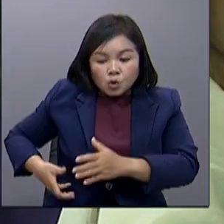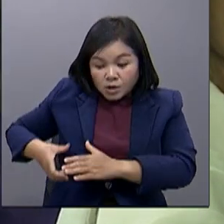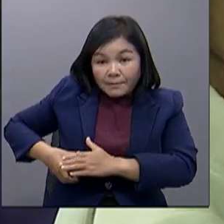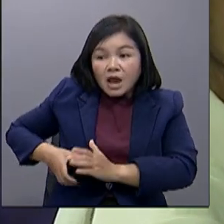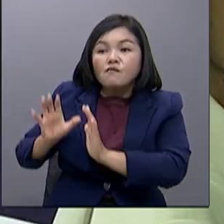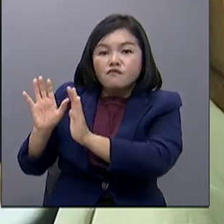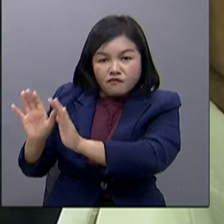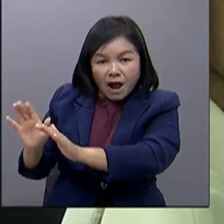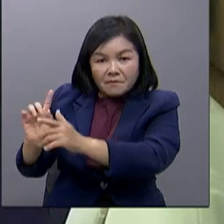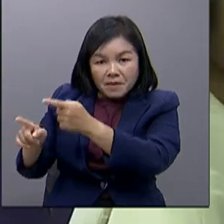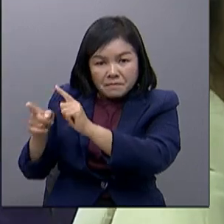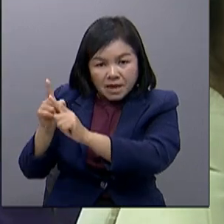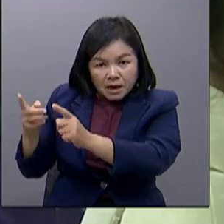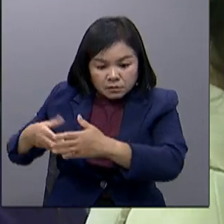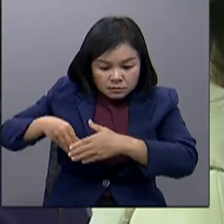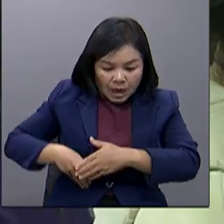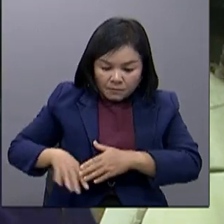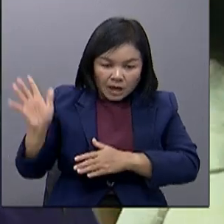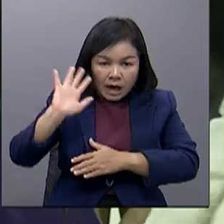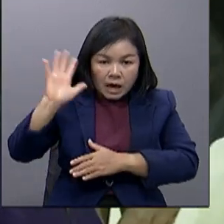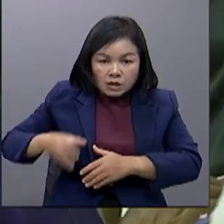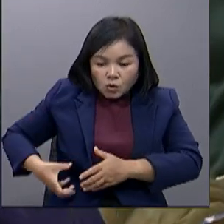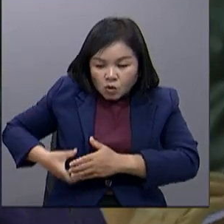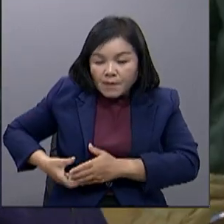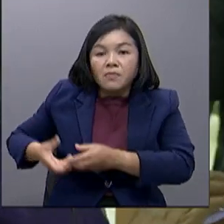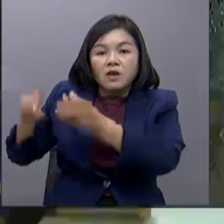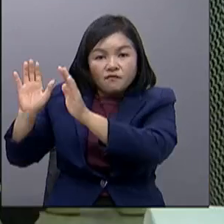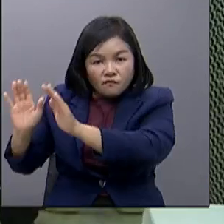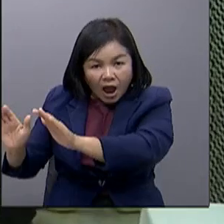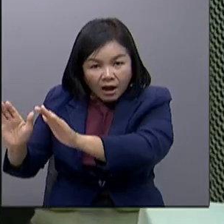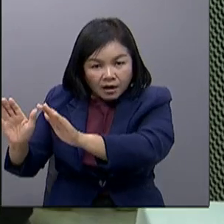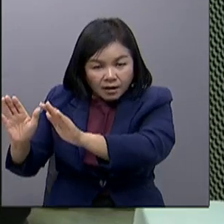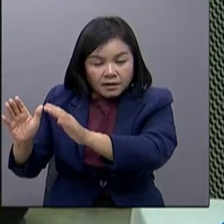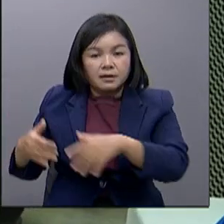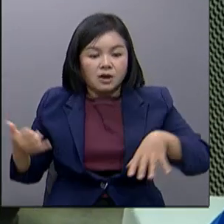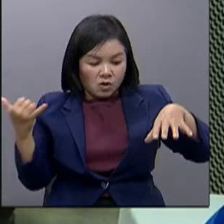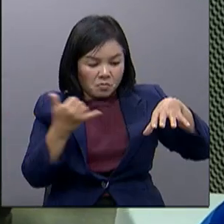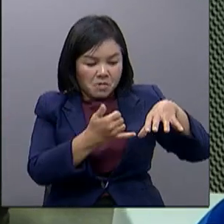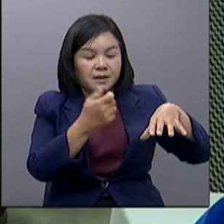ได้ท่านฝากโทรศัพท์ครับแล้วท่านเข้าไปได้เลยไม่ต้องยืนรอ